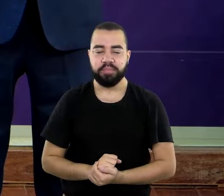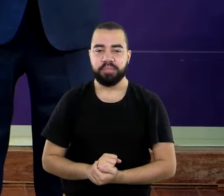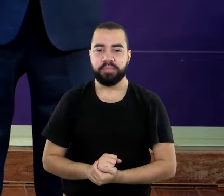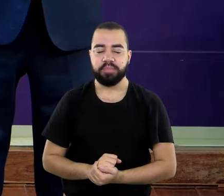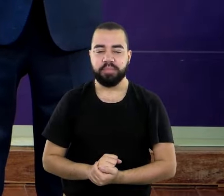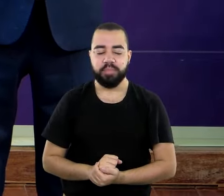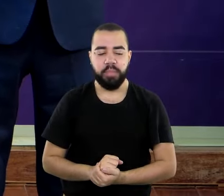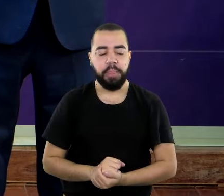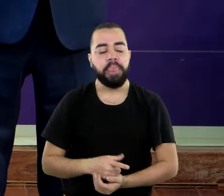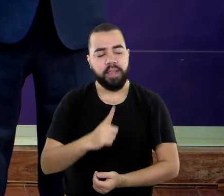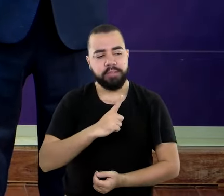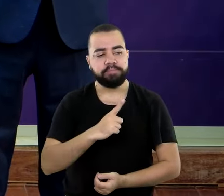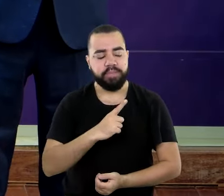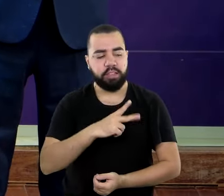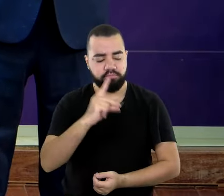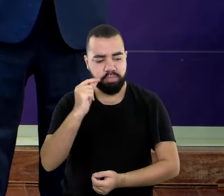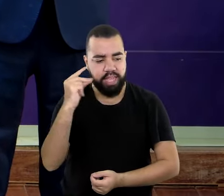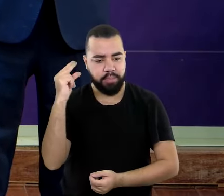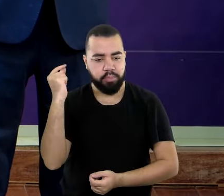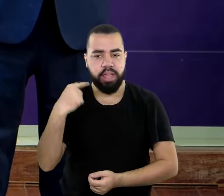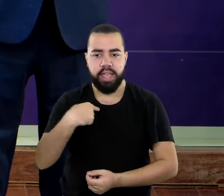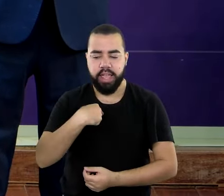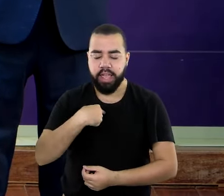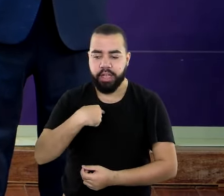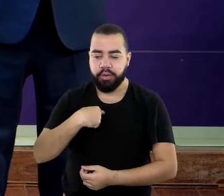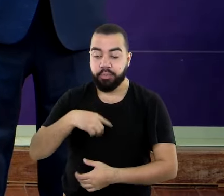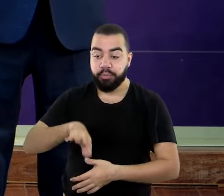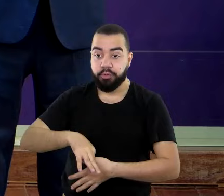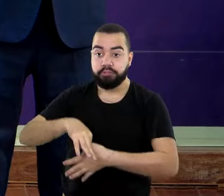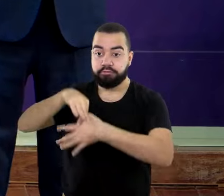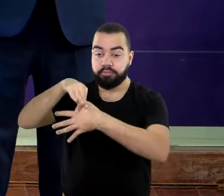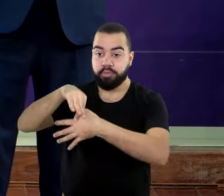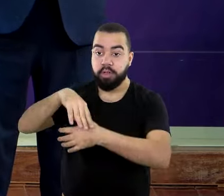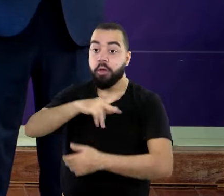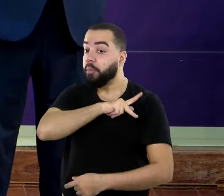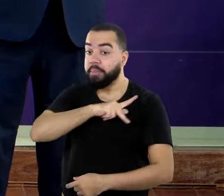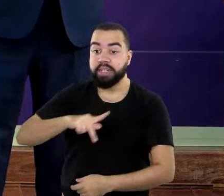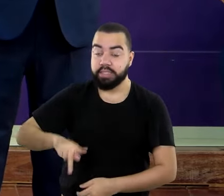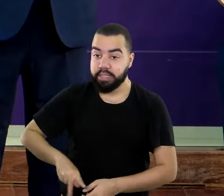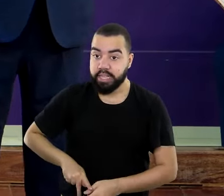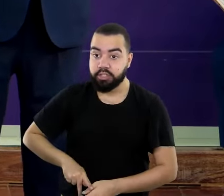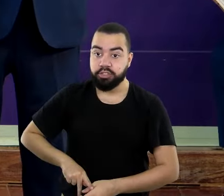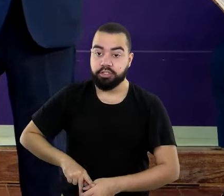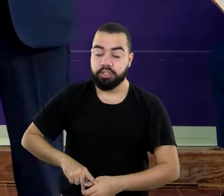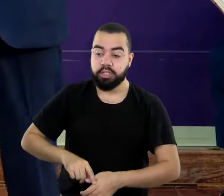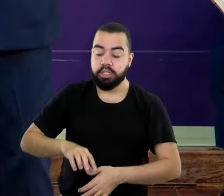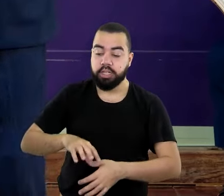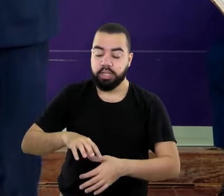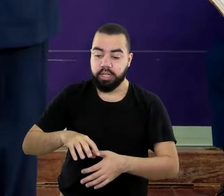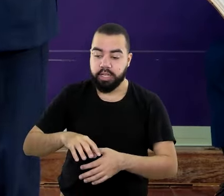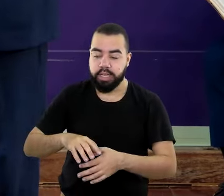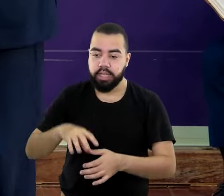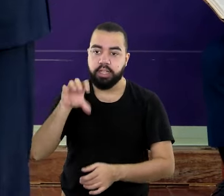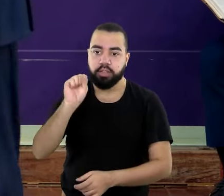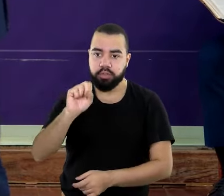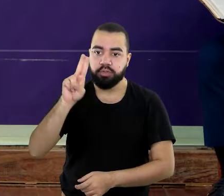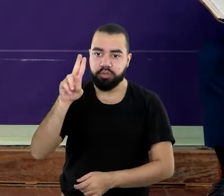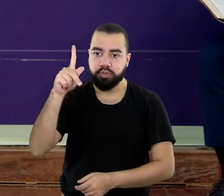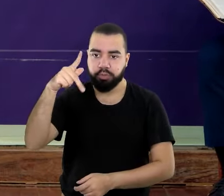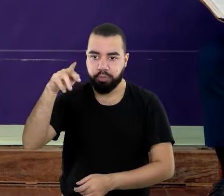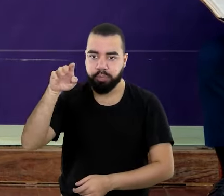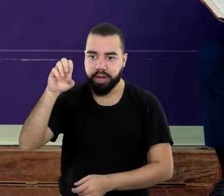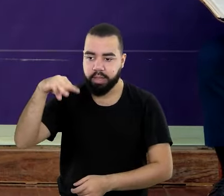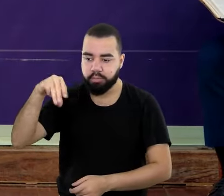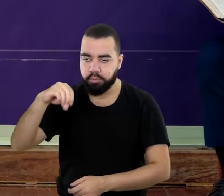Teve uma época que eu fui presidente do Supremo Conselho do IPC. 작년에 제가 총회장 때 여기 왔습니다. E no ano passado quando